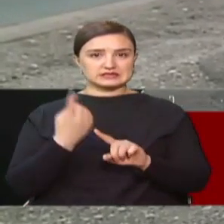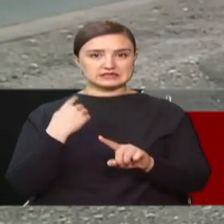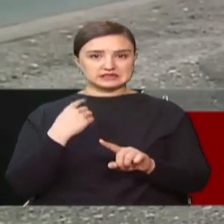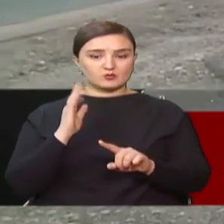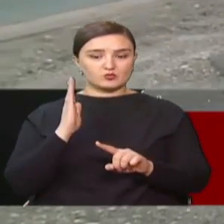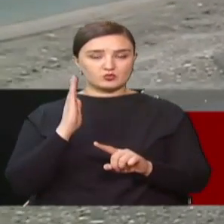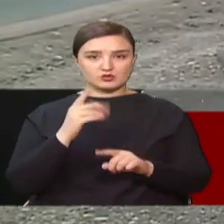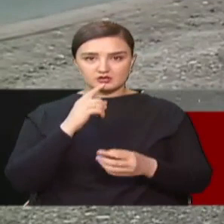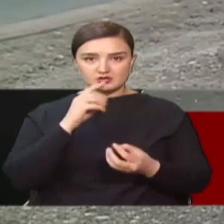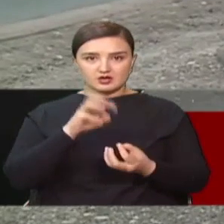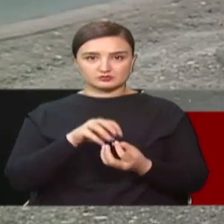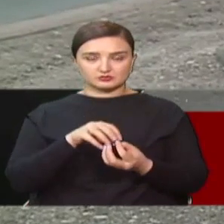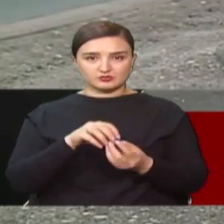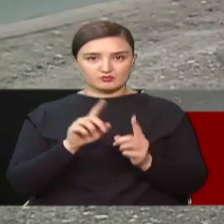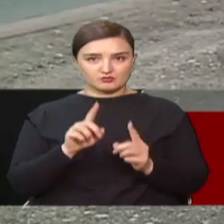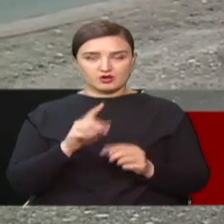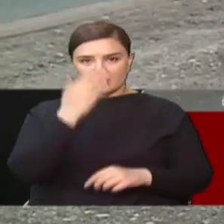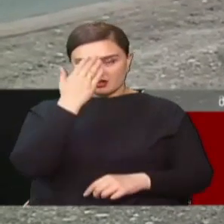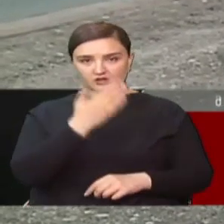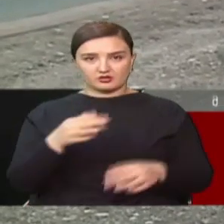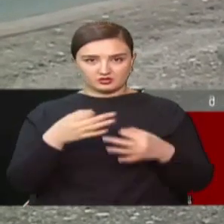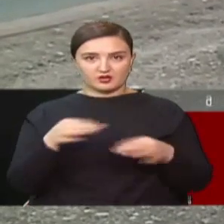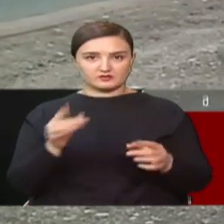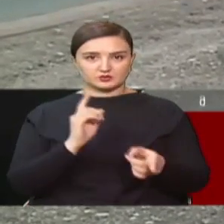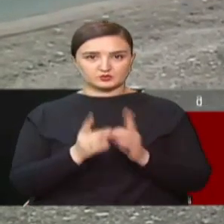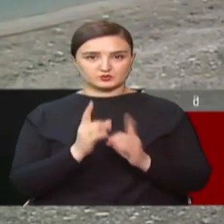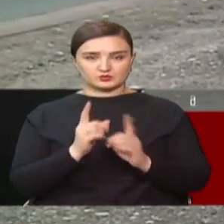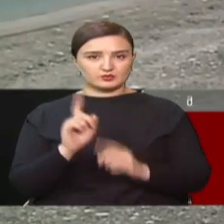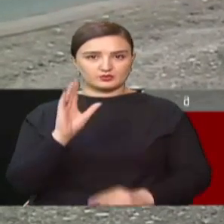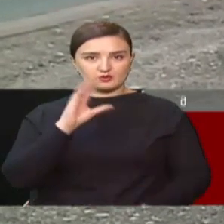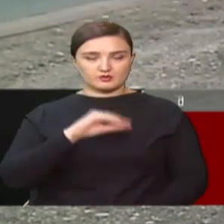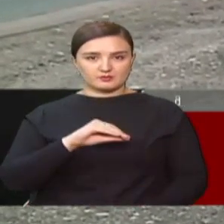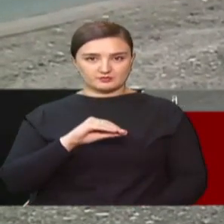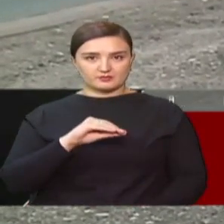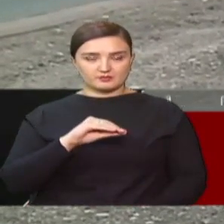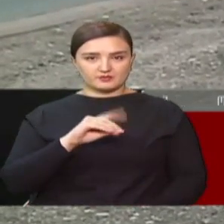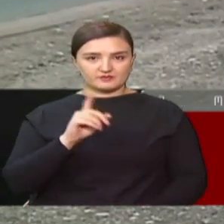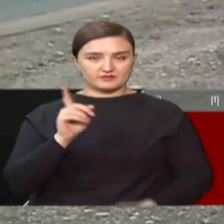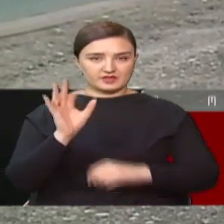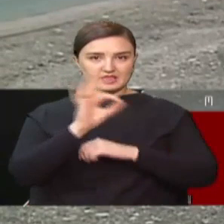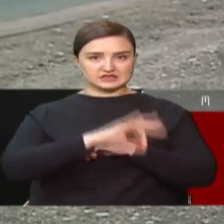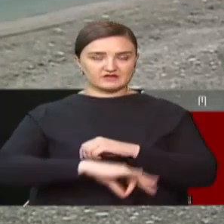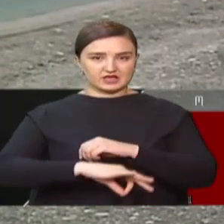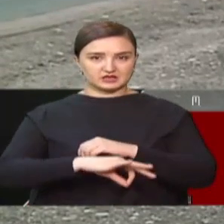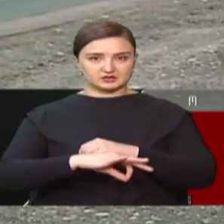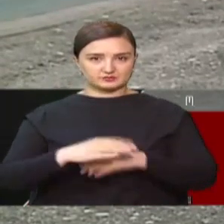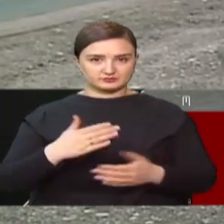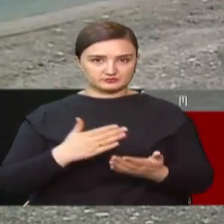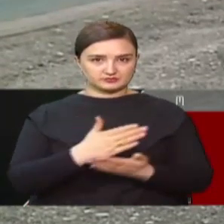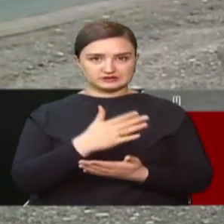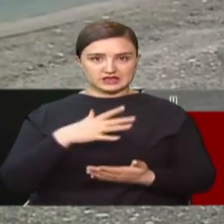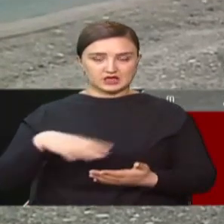საღდგომოთ მოსახლეობას თავისუფლად გადაადგილება შეძლებოდა დასავლეთ საქართველოსკენ.